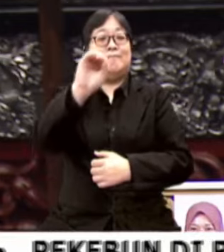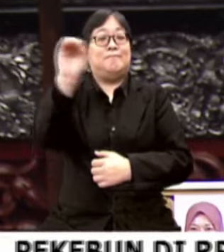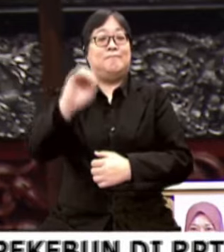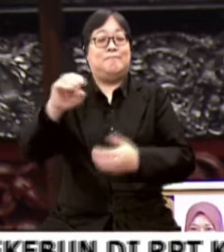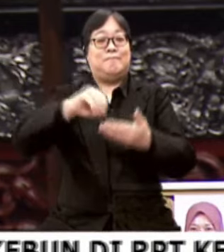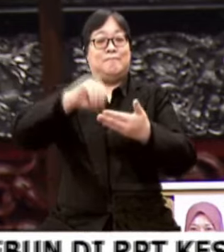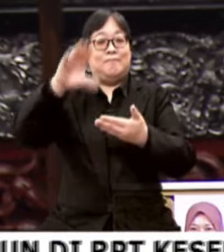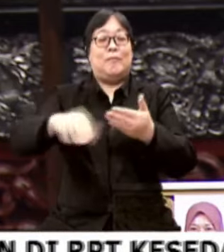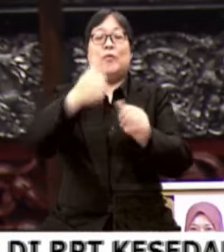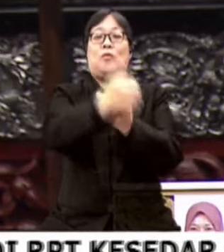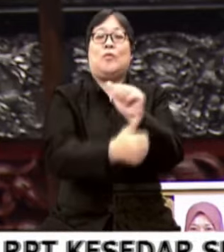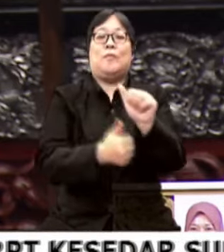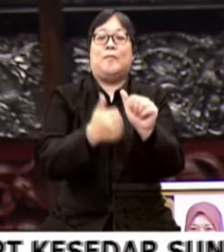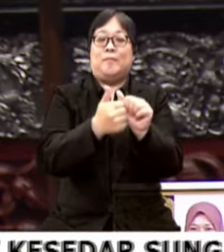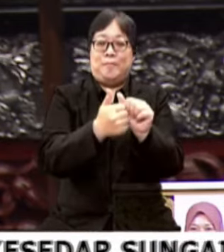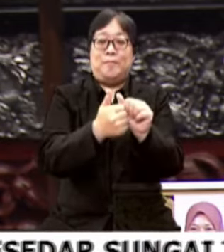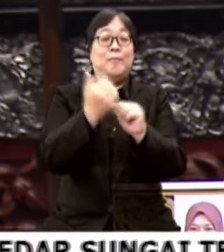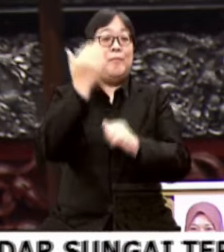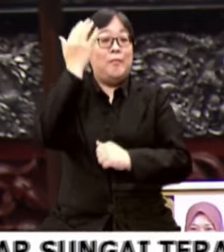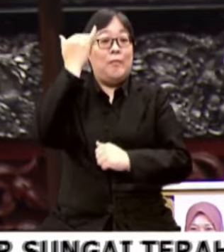diturunkan secara otomatis